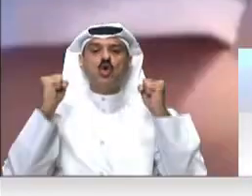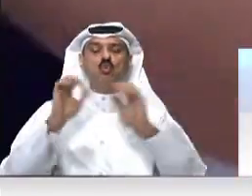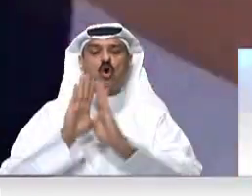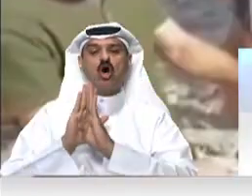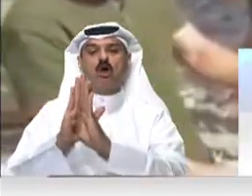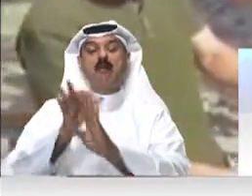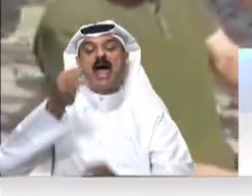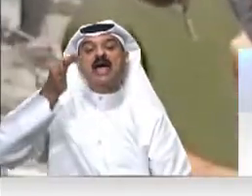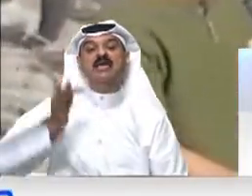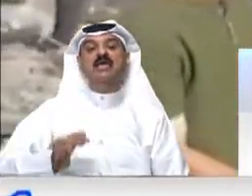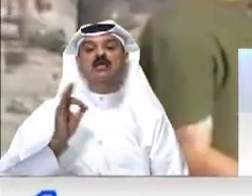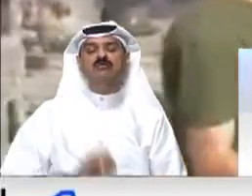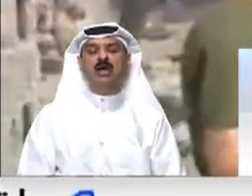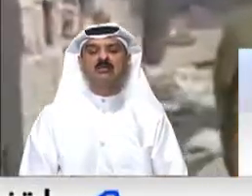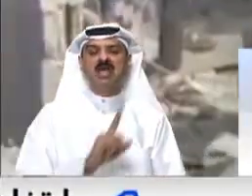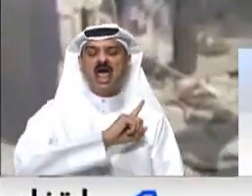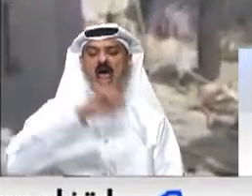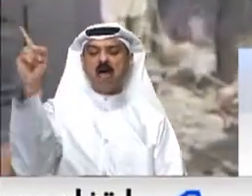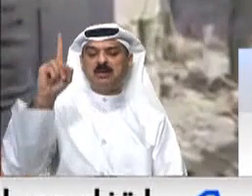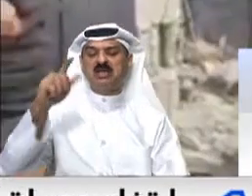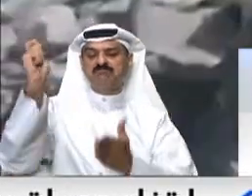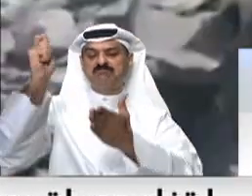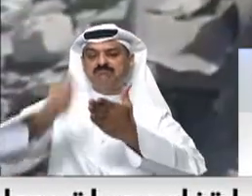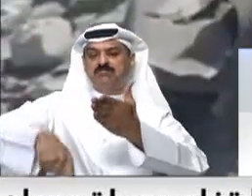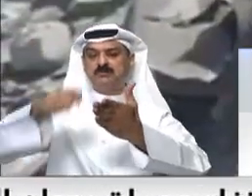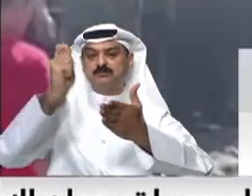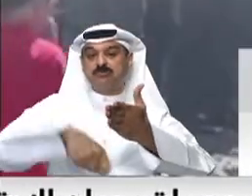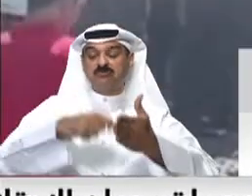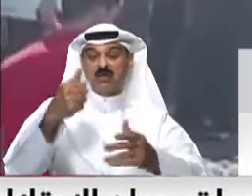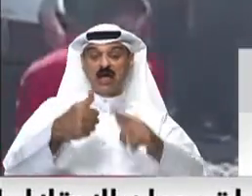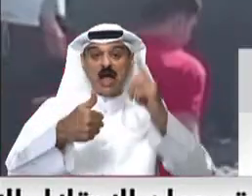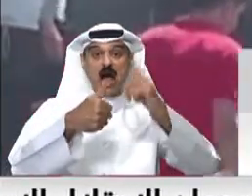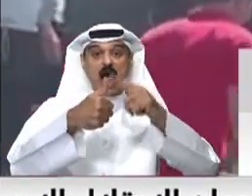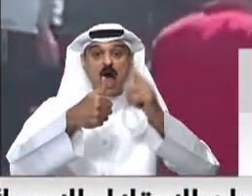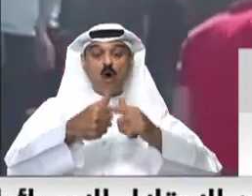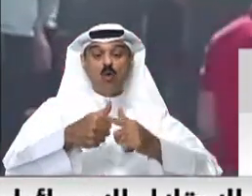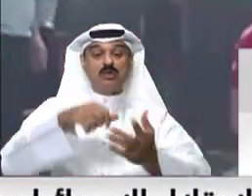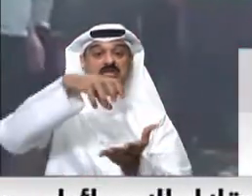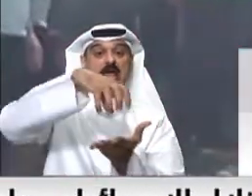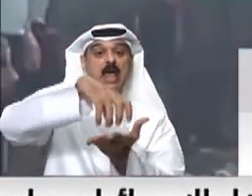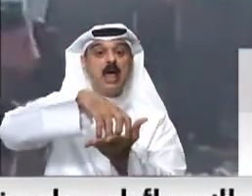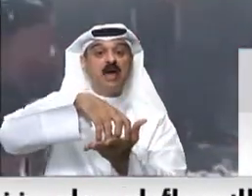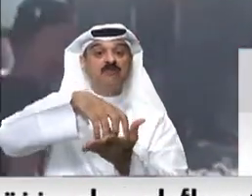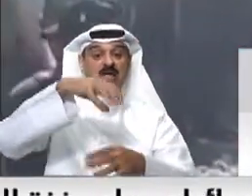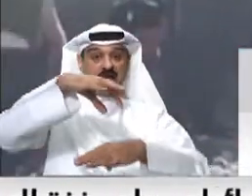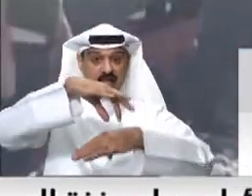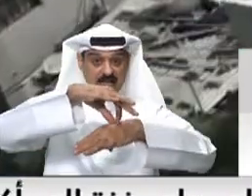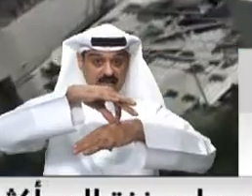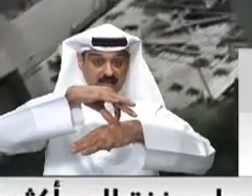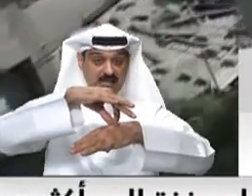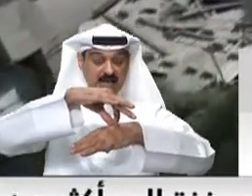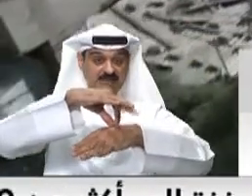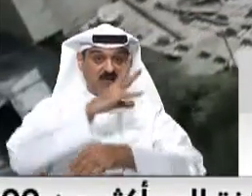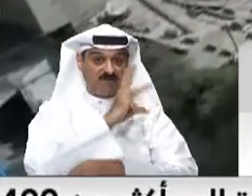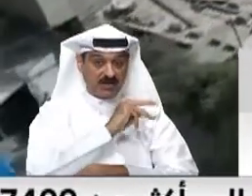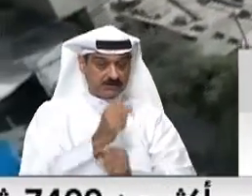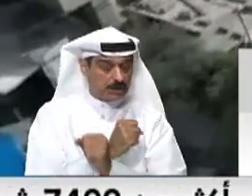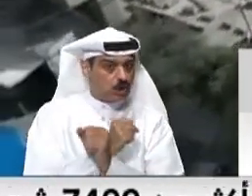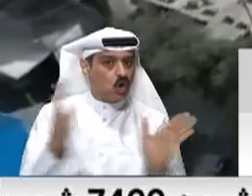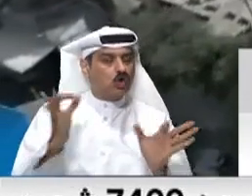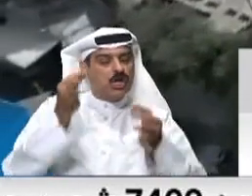تؤكد أنها لن ترضى بإبرام أي صفقة دون تبييض السجون الفلسطينية. الوضع كارثي في قطاع غزة على